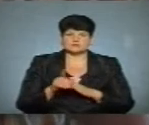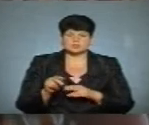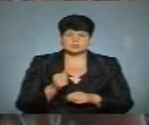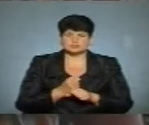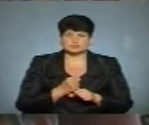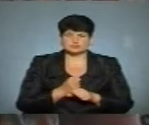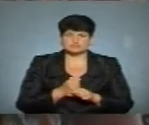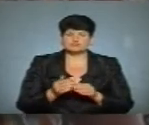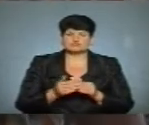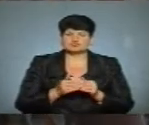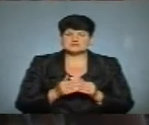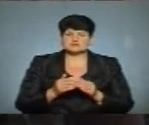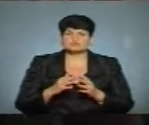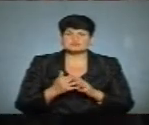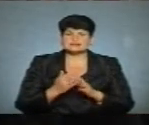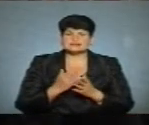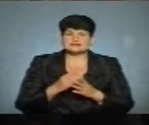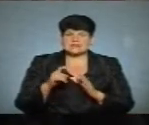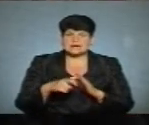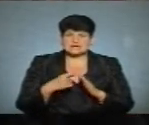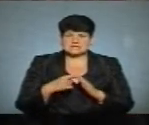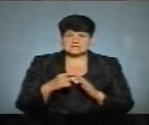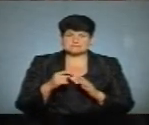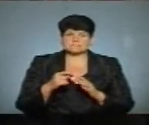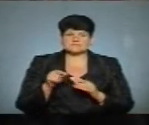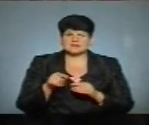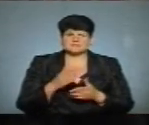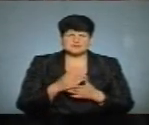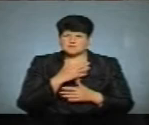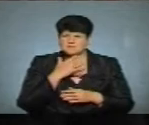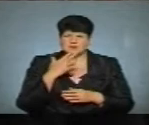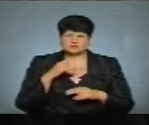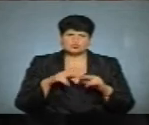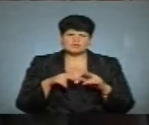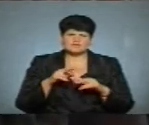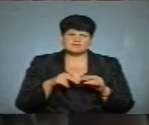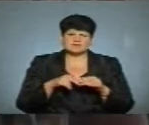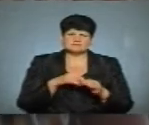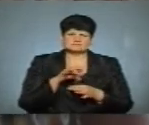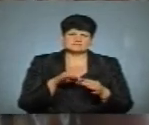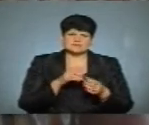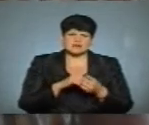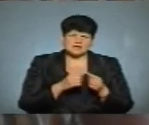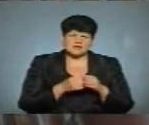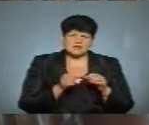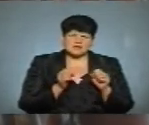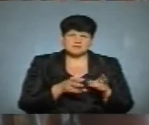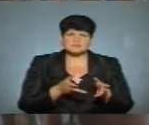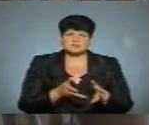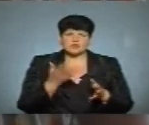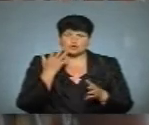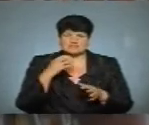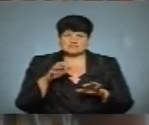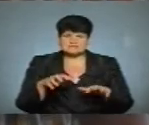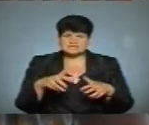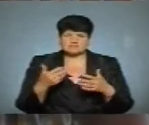сусідньому селі знаходиться кар'єр піщаний. Там є багато будівельного такого відходу, каменю. Коли